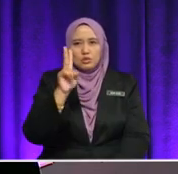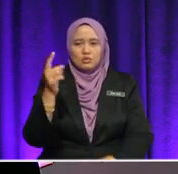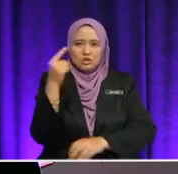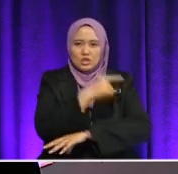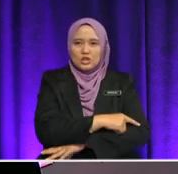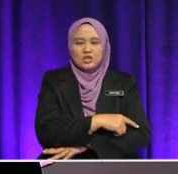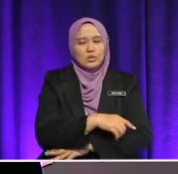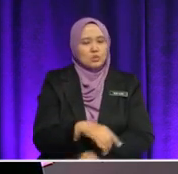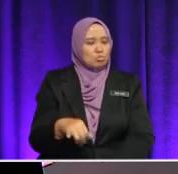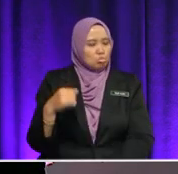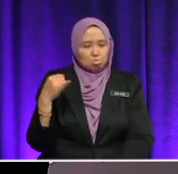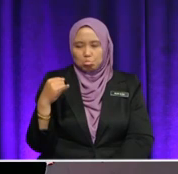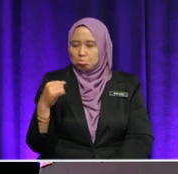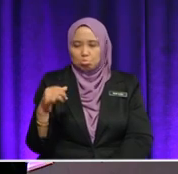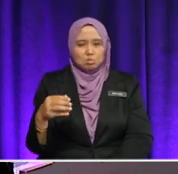tersebut